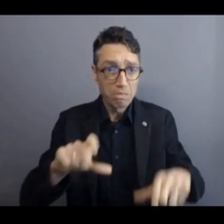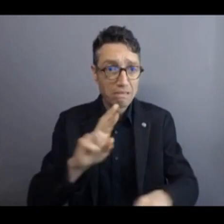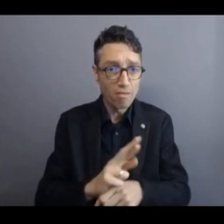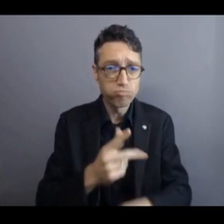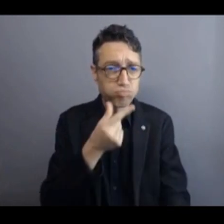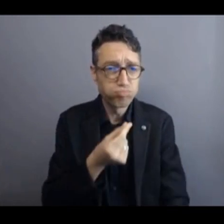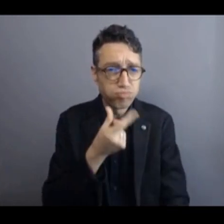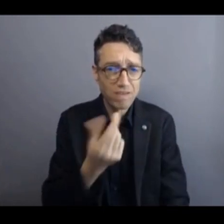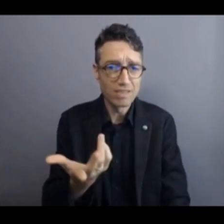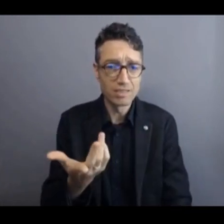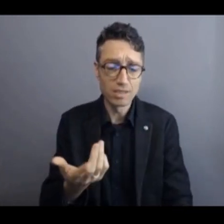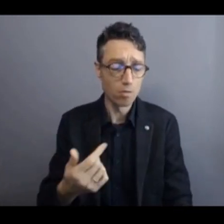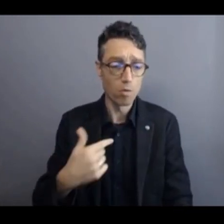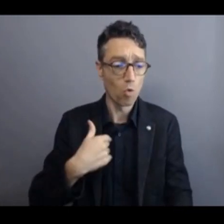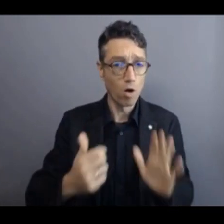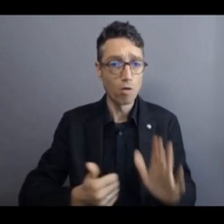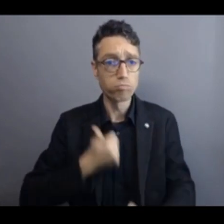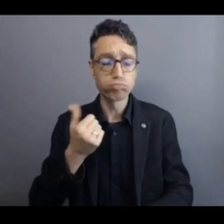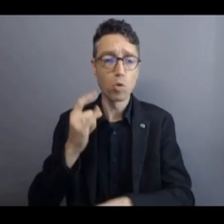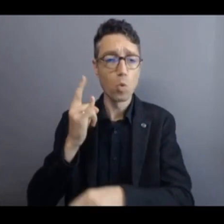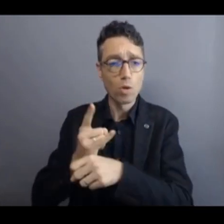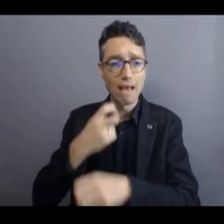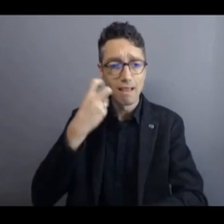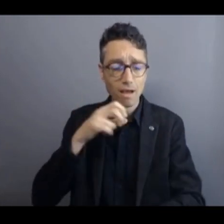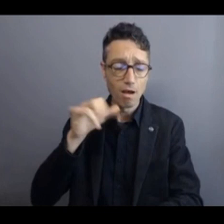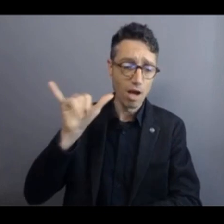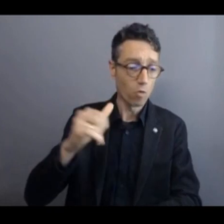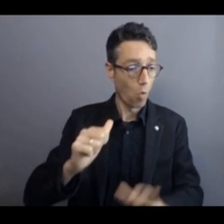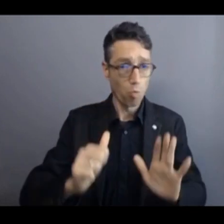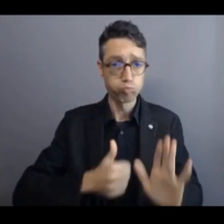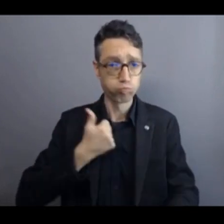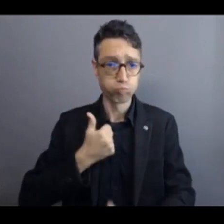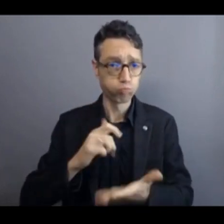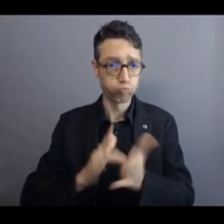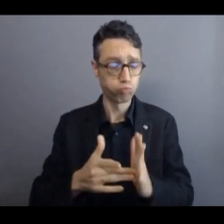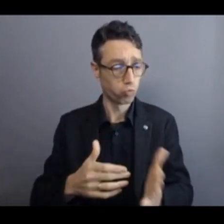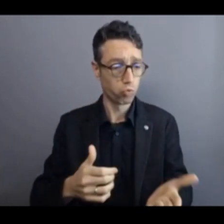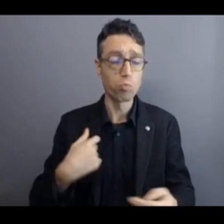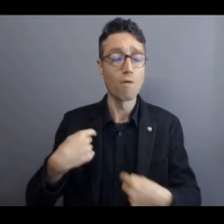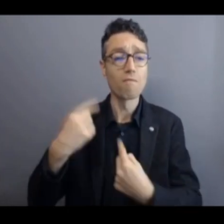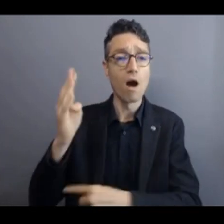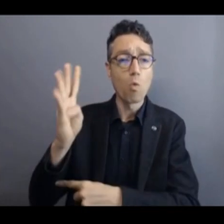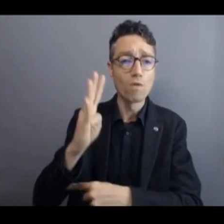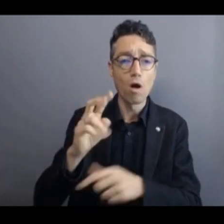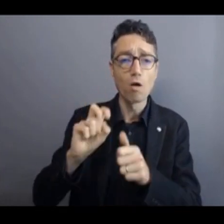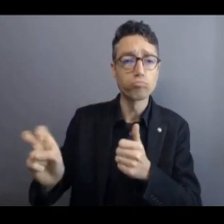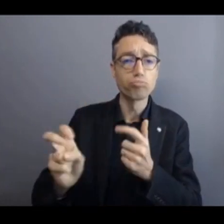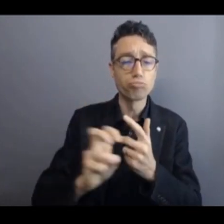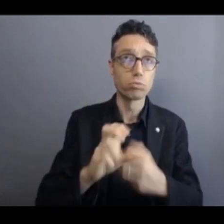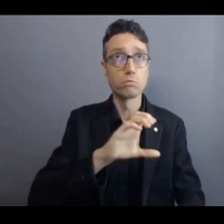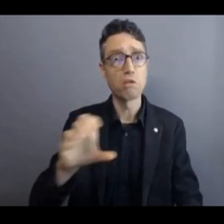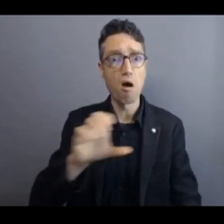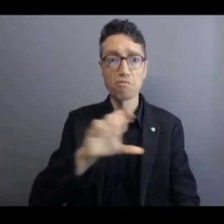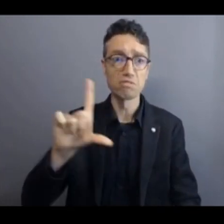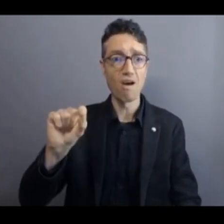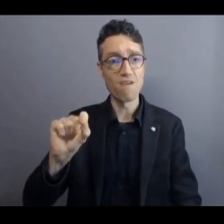tous mes déplacements, que ce soit les hôtels, les trains, les avions, je gère tout moi-même pour réaliser toutes mes conférences. Je fais à peu près entre 100 et 120 conférences à l'année, à travers toute la France et à